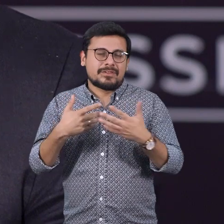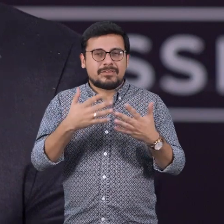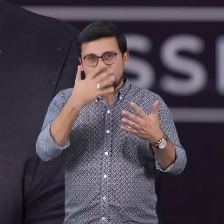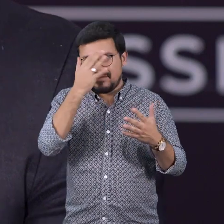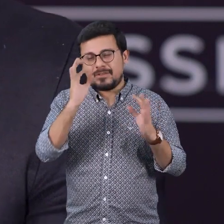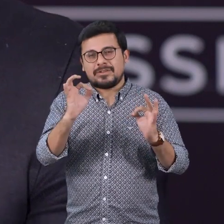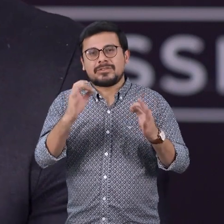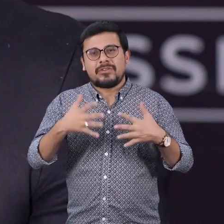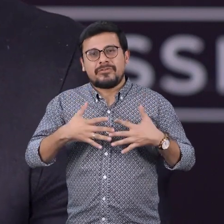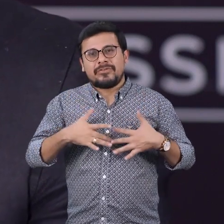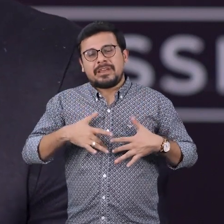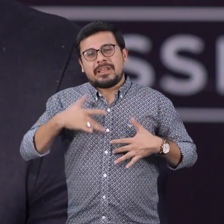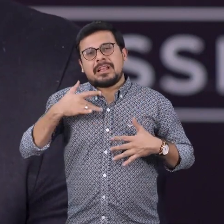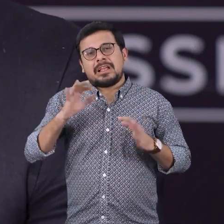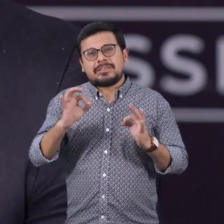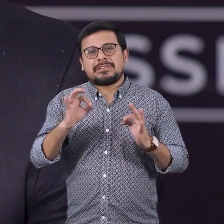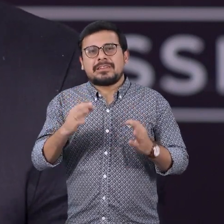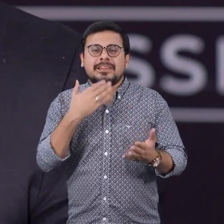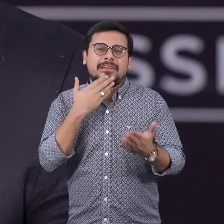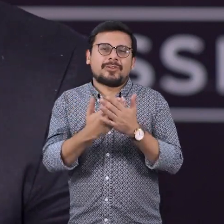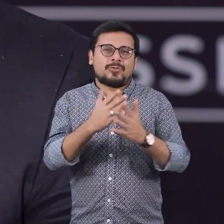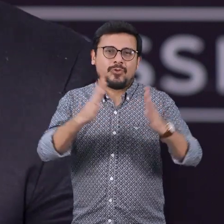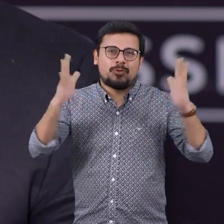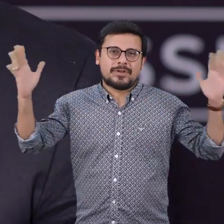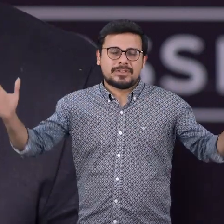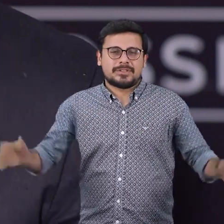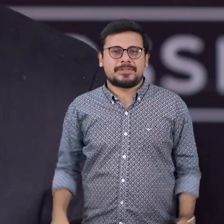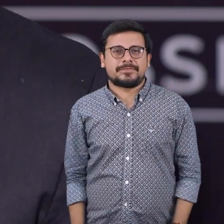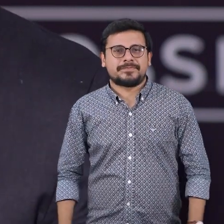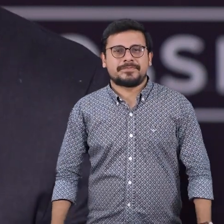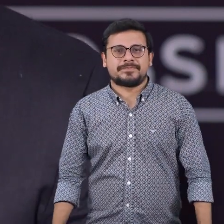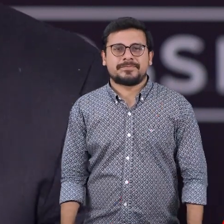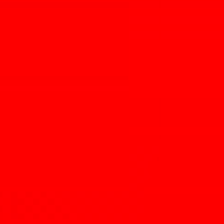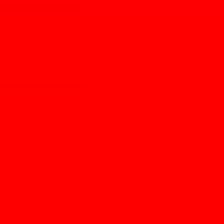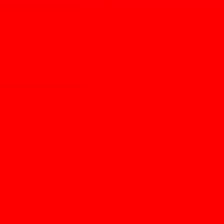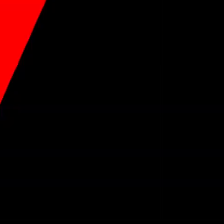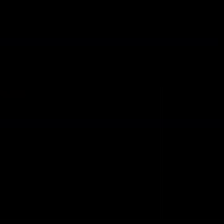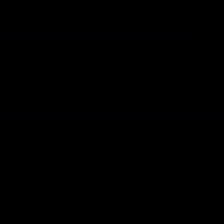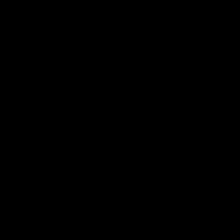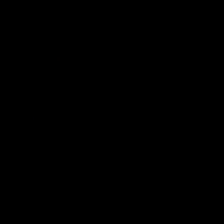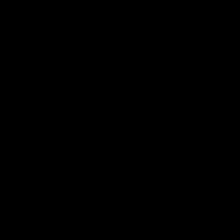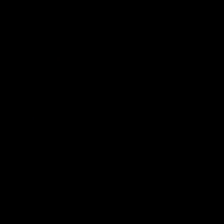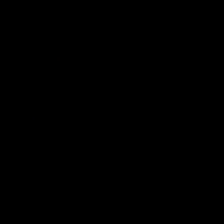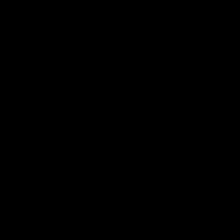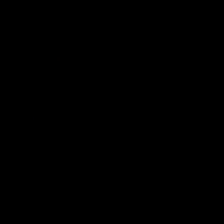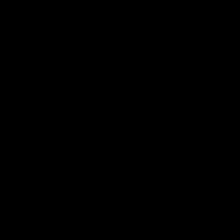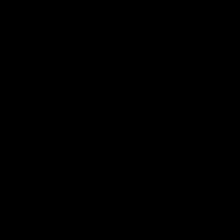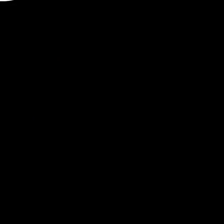سکتے تو آپ ایک مسکراہٹ کے ساتھ دعا دے کے چلے جائیں.